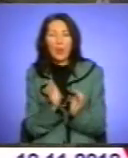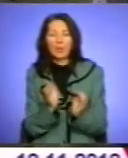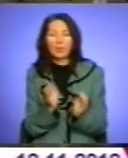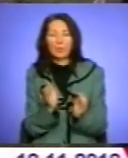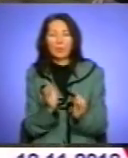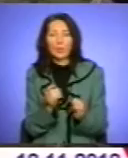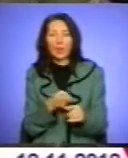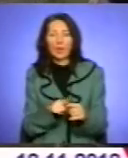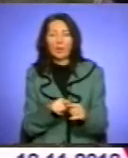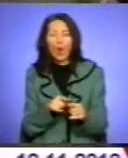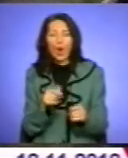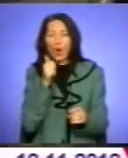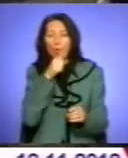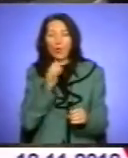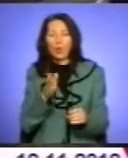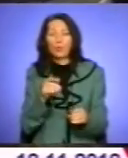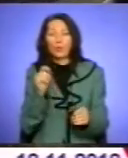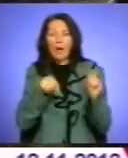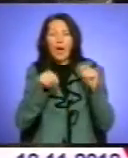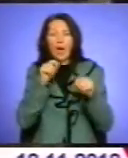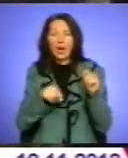прийшов град, багато зайченят побитих було.